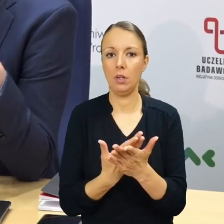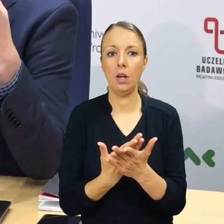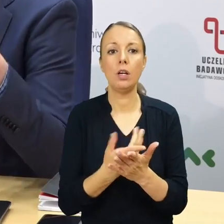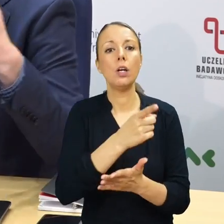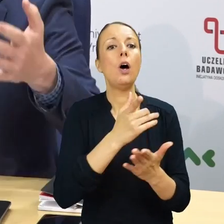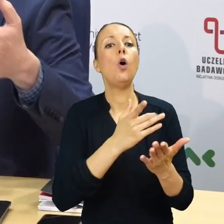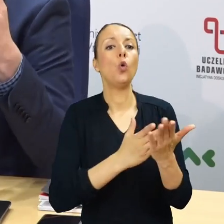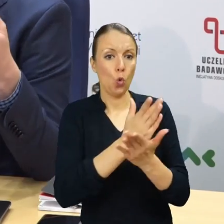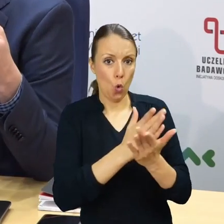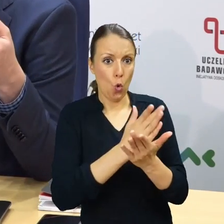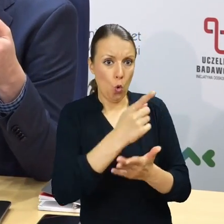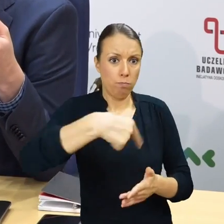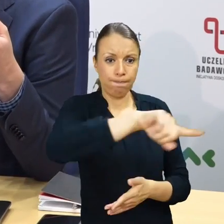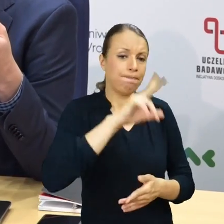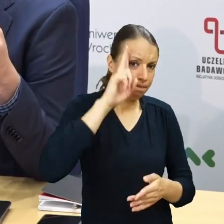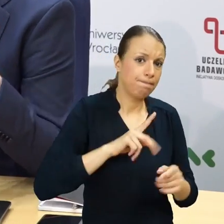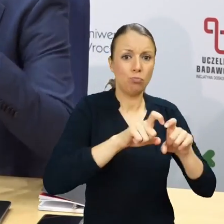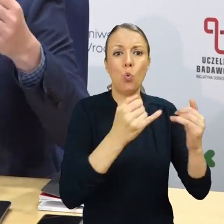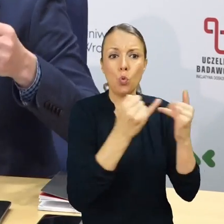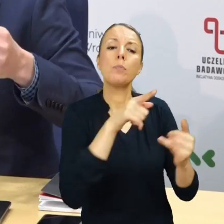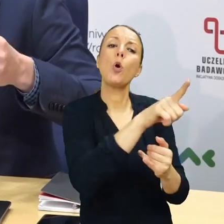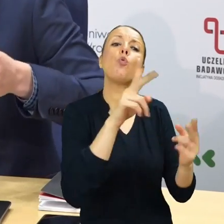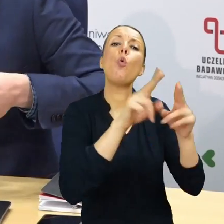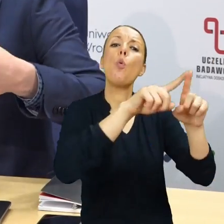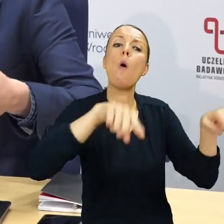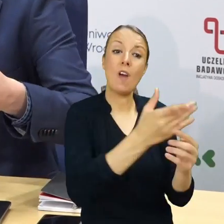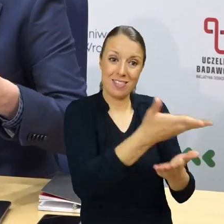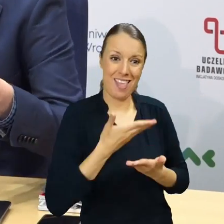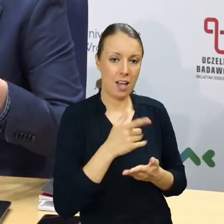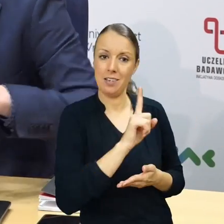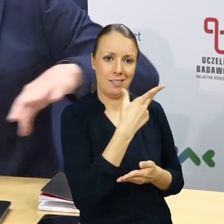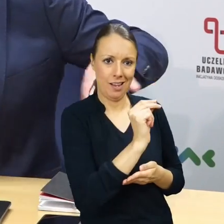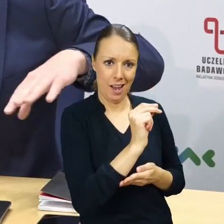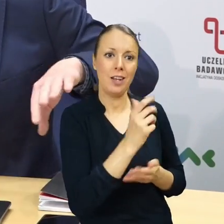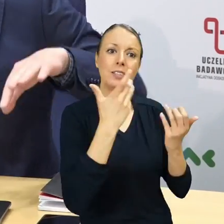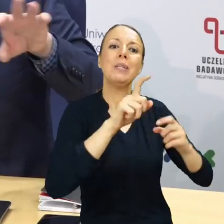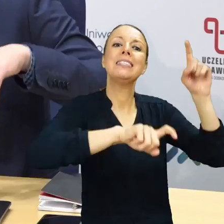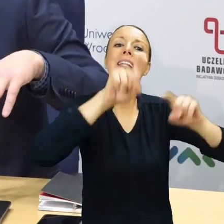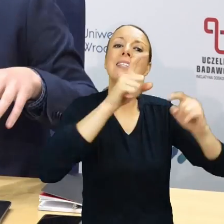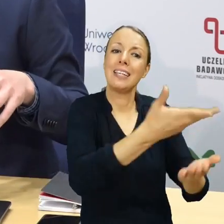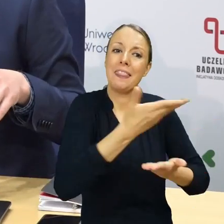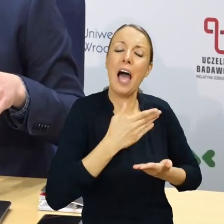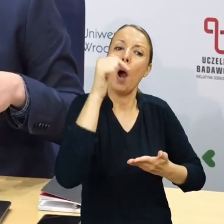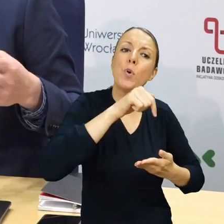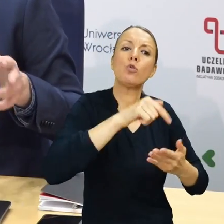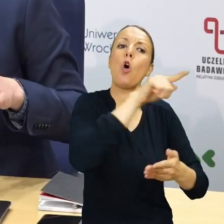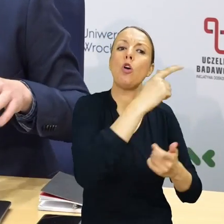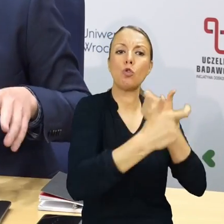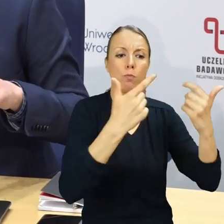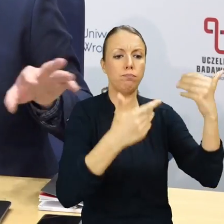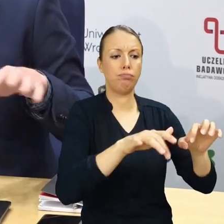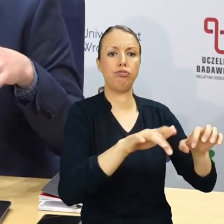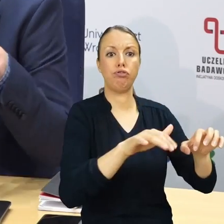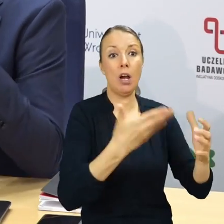nam coś, umowę, którą zawarła, tylko dała nam statystyki, które musi dla nas wygenerować. Już abstrahuję od tego, czy to wygenerowanie jest łatwe,